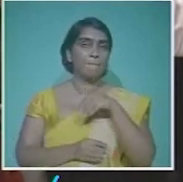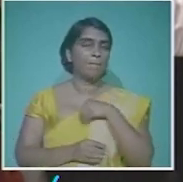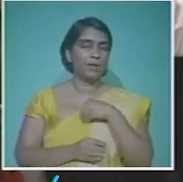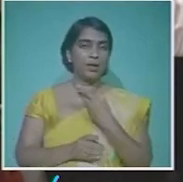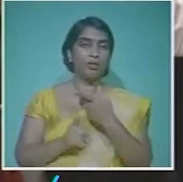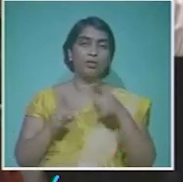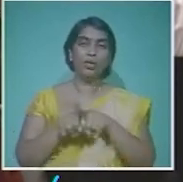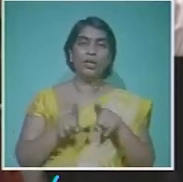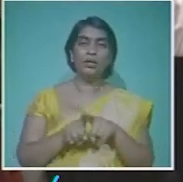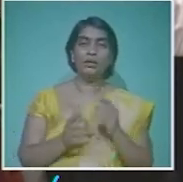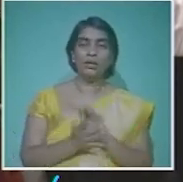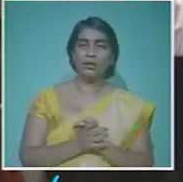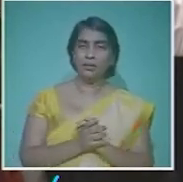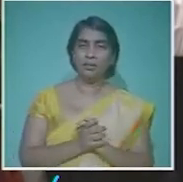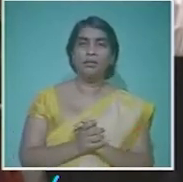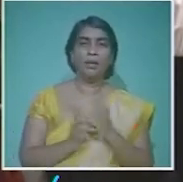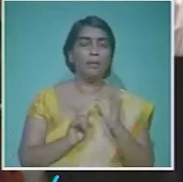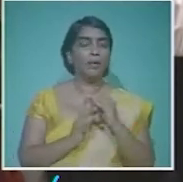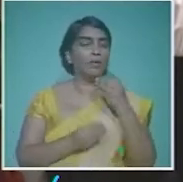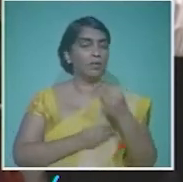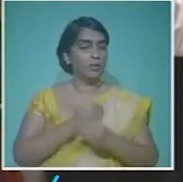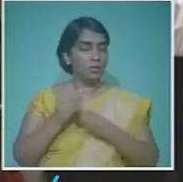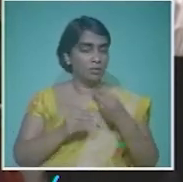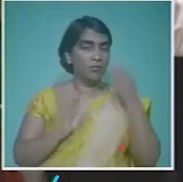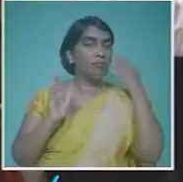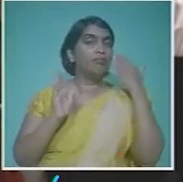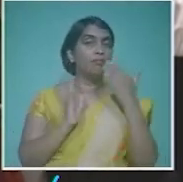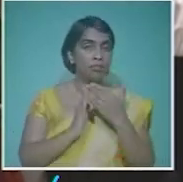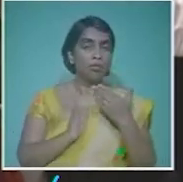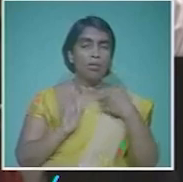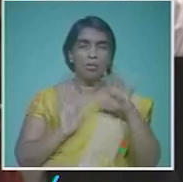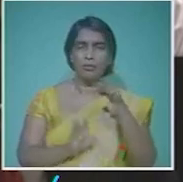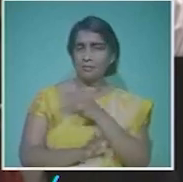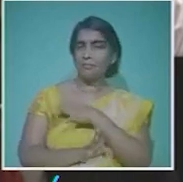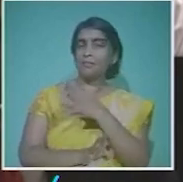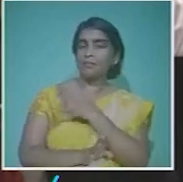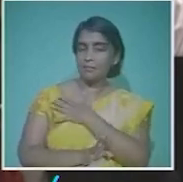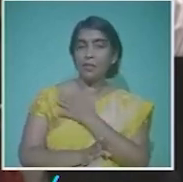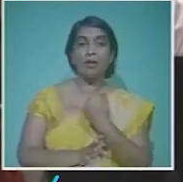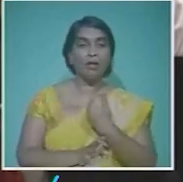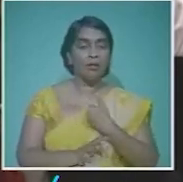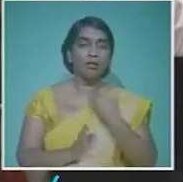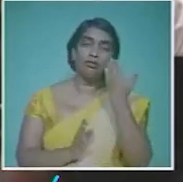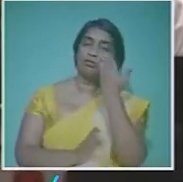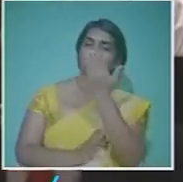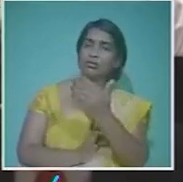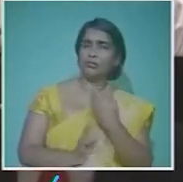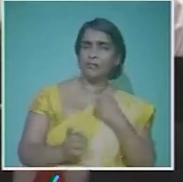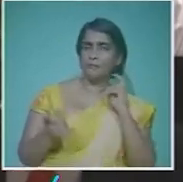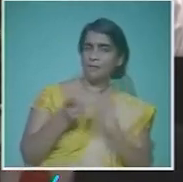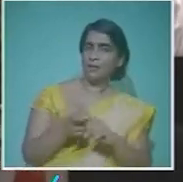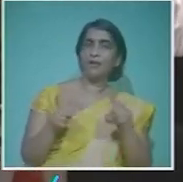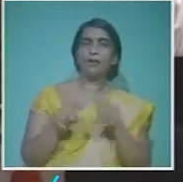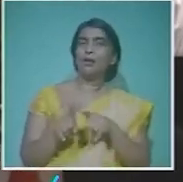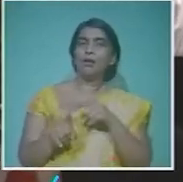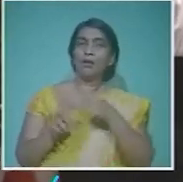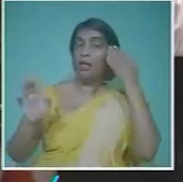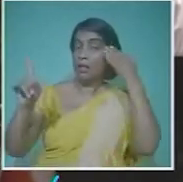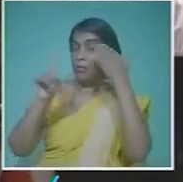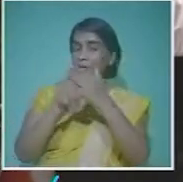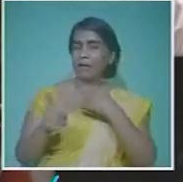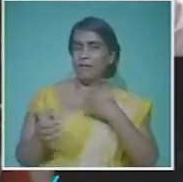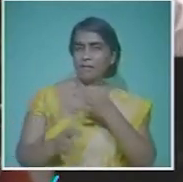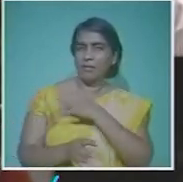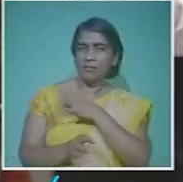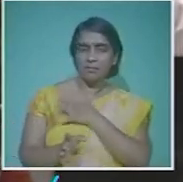නැහැ. පෞද්ගලික ව්‍යවසායකත්වයන් පිළිබඳ අපිට තියෙන වෛරයක්. අපි ඒ දිහා බලන්නේ වෛරයෙන්, ඒ ගැන හිතන්නේ